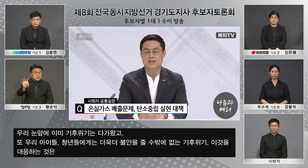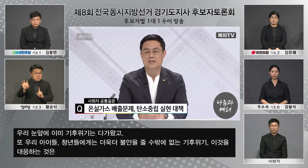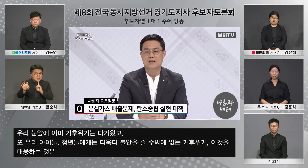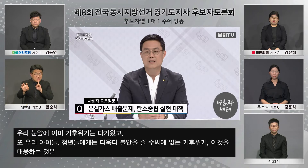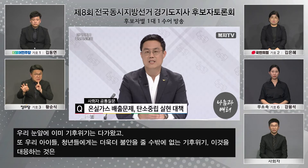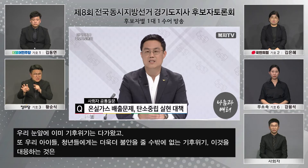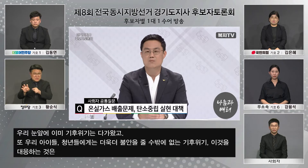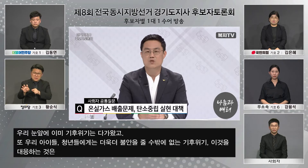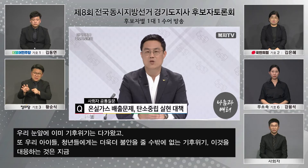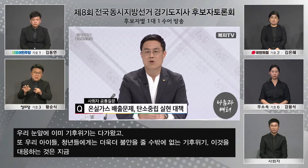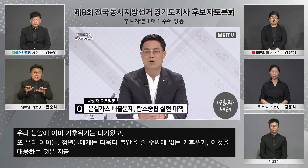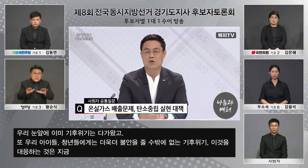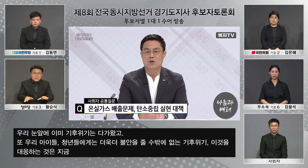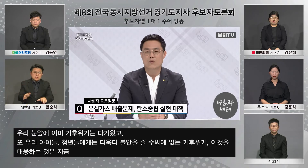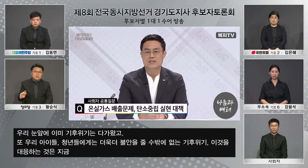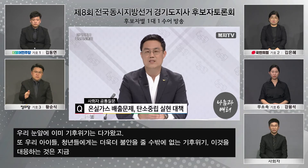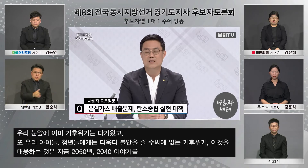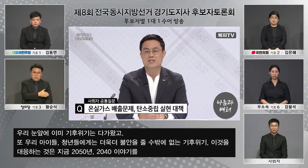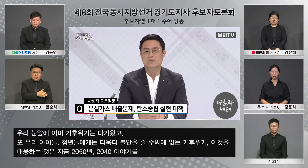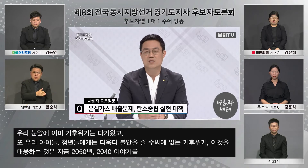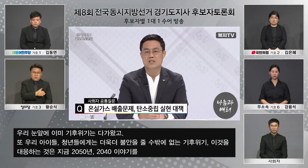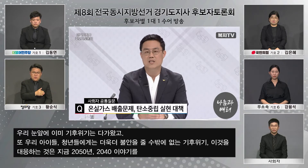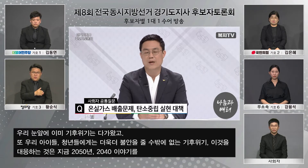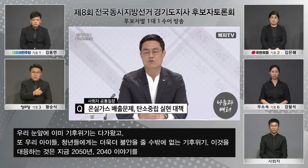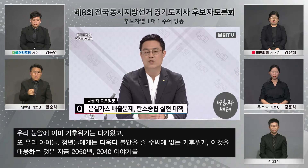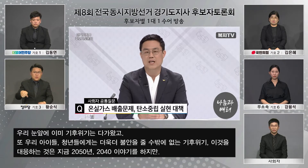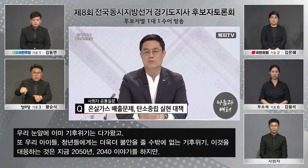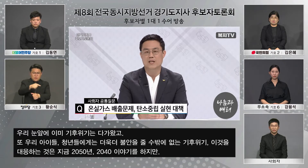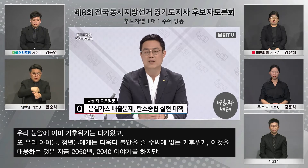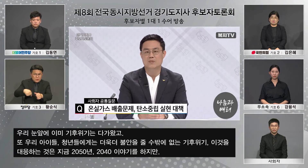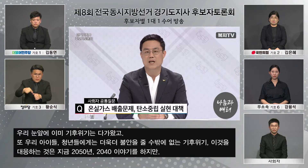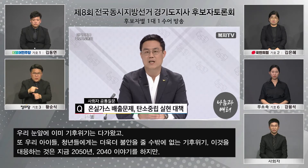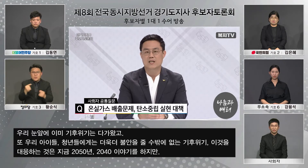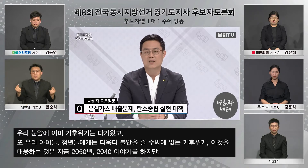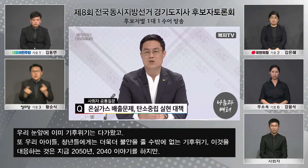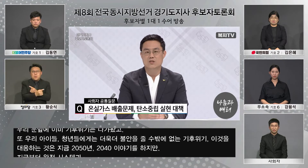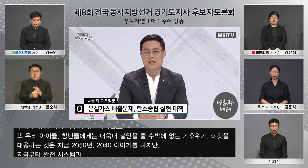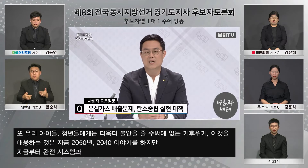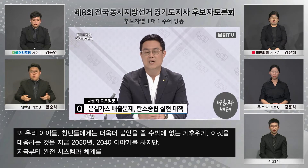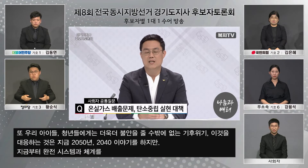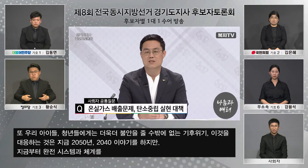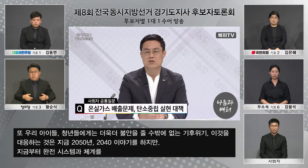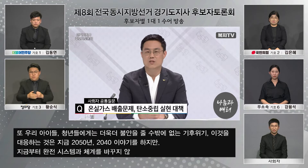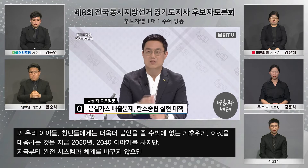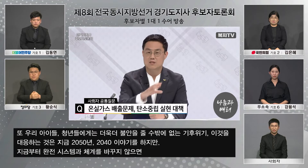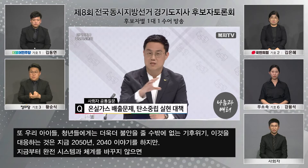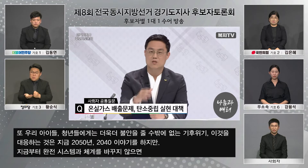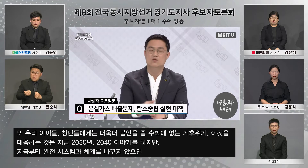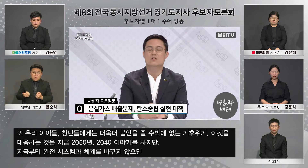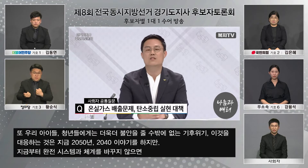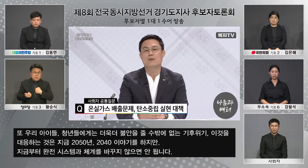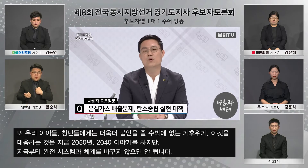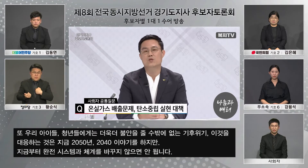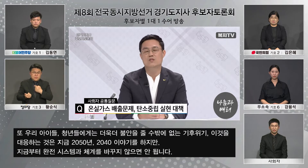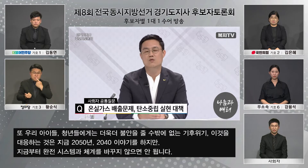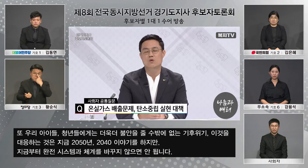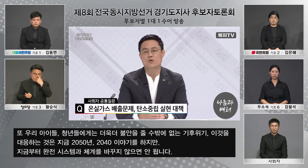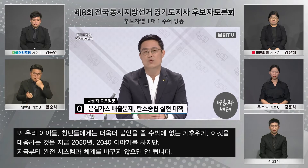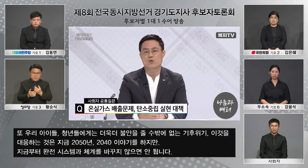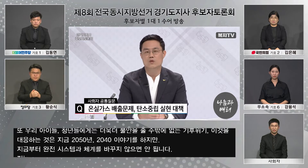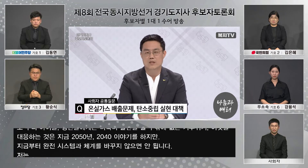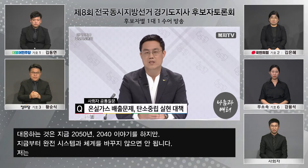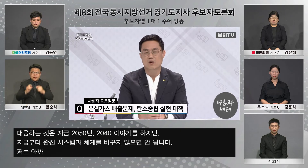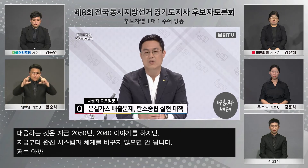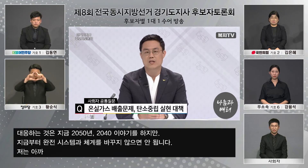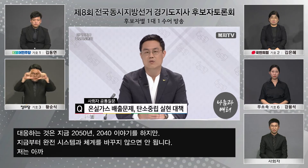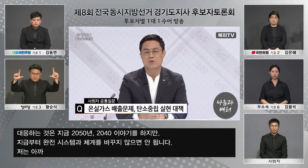하지만 지금부터 완전히 시스템과 체계를 바꾸지 않으면 안 됩니다. 저는 아까 저희 대표적인